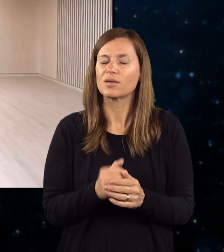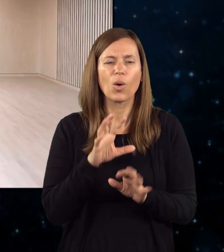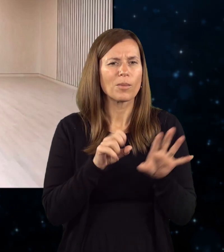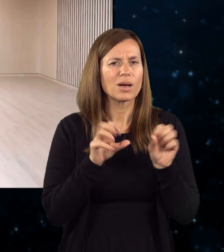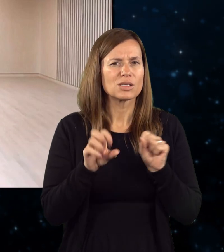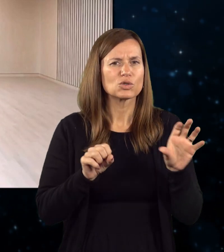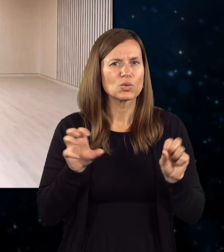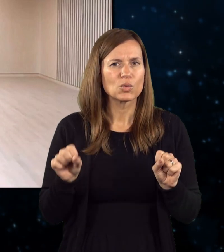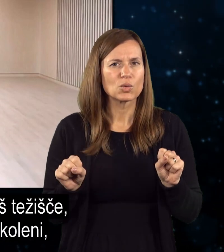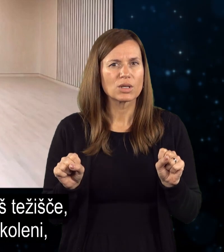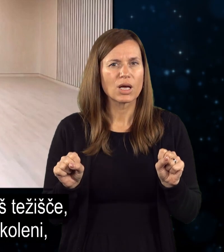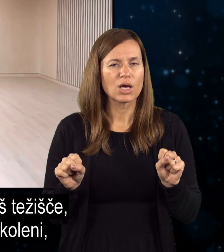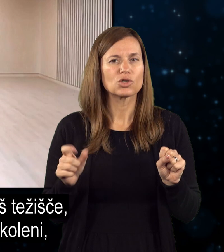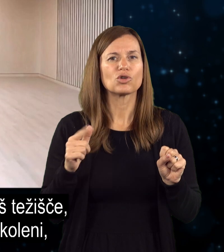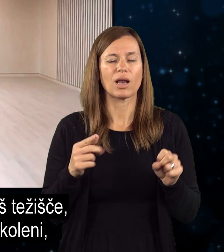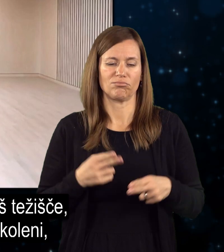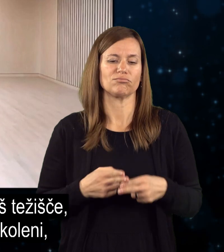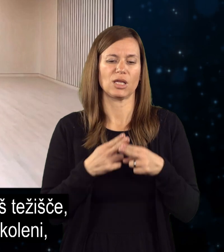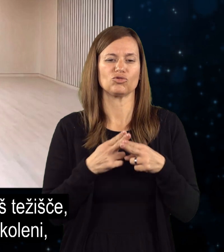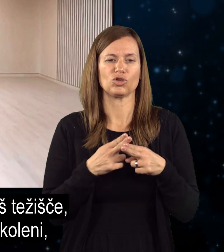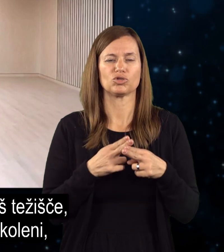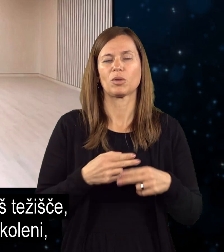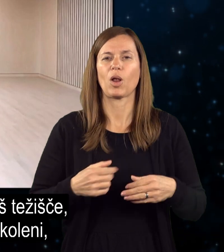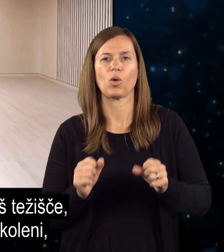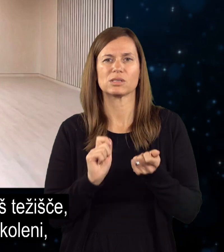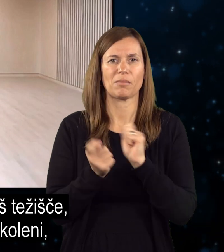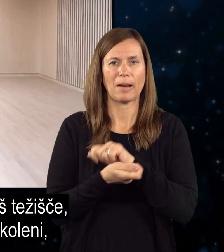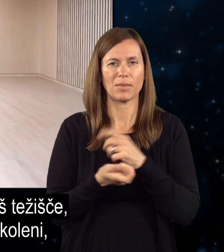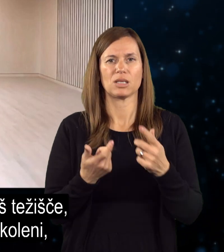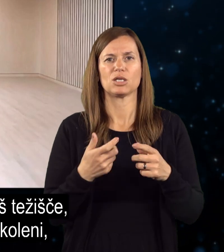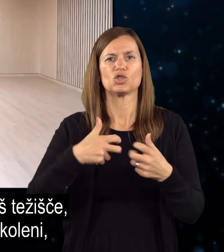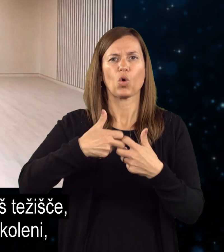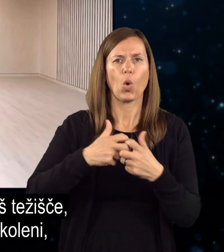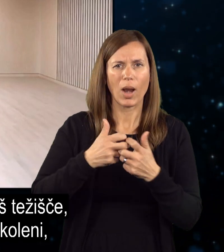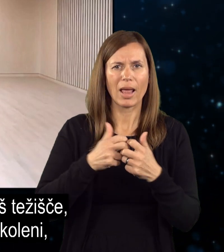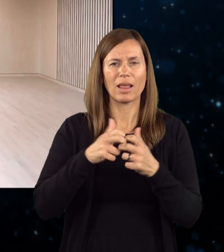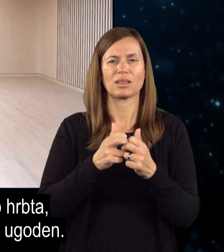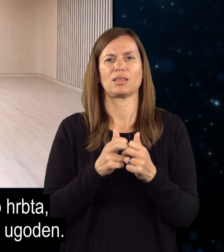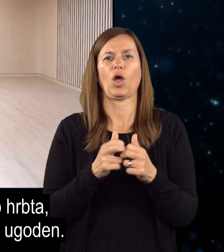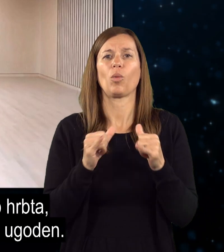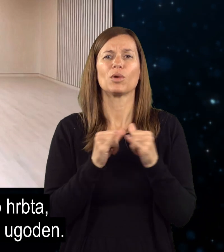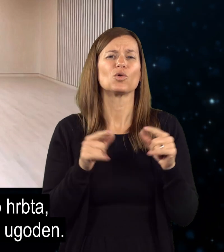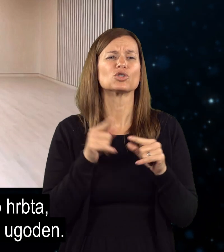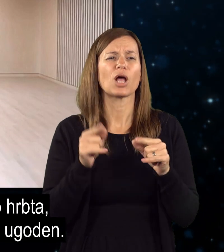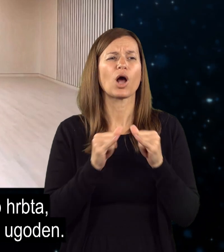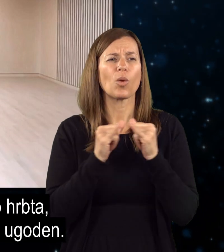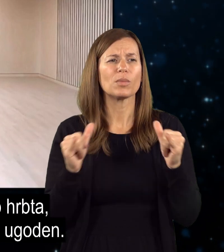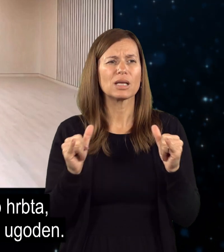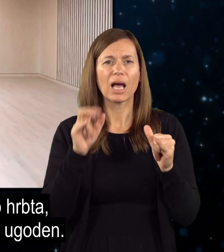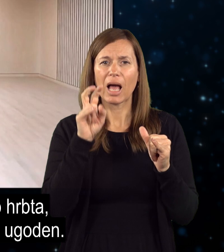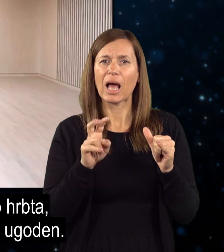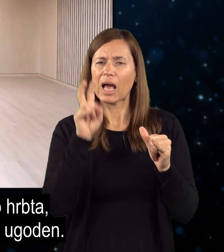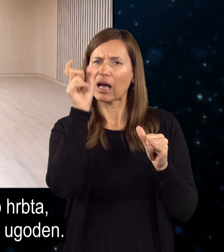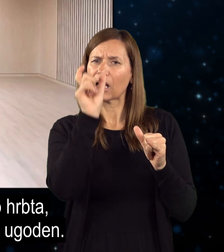Opazuješ, po potrebi premakneš težišče, po potrebi pokrčaš koleni. formiraš tako obliko